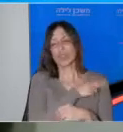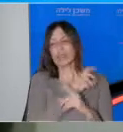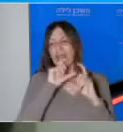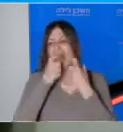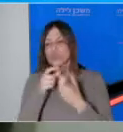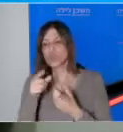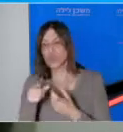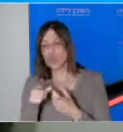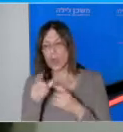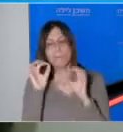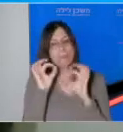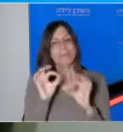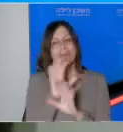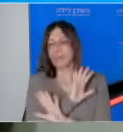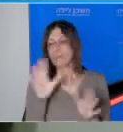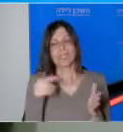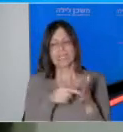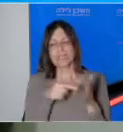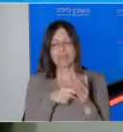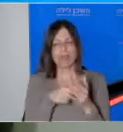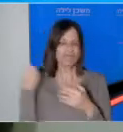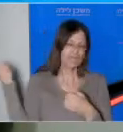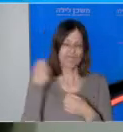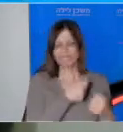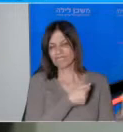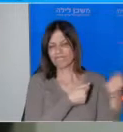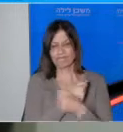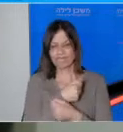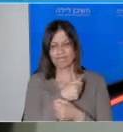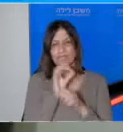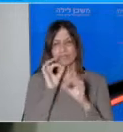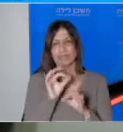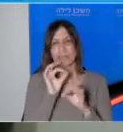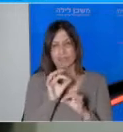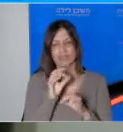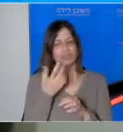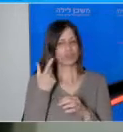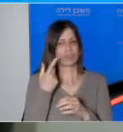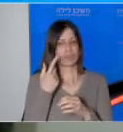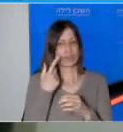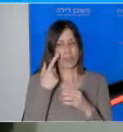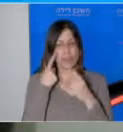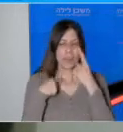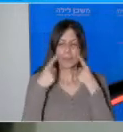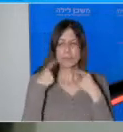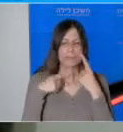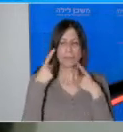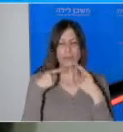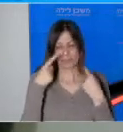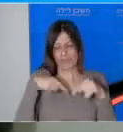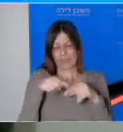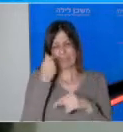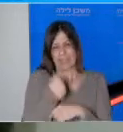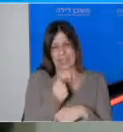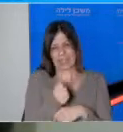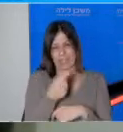אותו, באמת בלי סיבה, פוצצו אותו מכות, הגיע דמה בתוך הוועדה בכנסת.